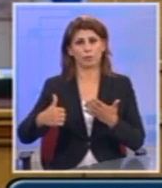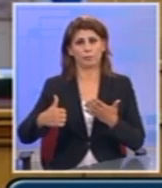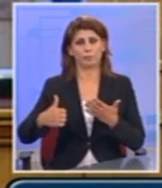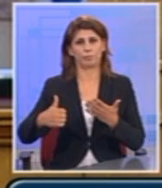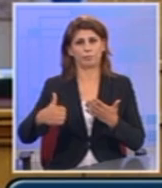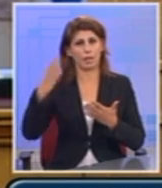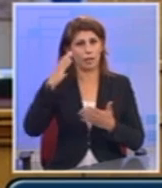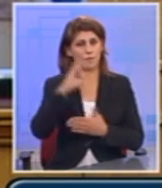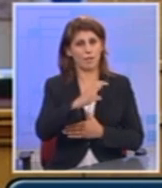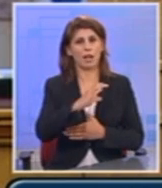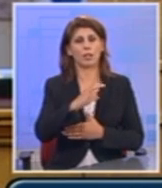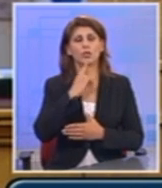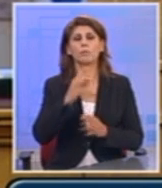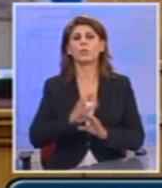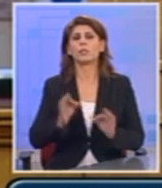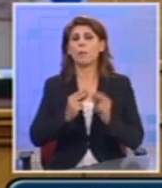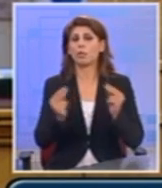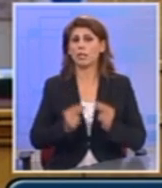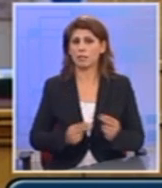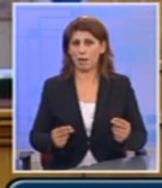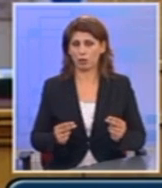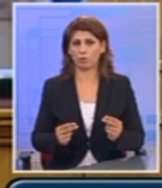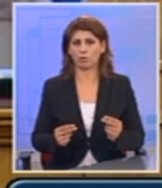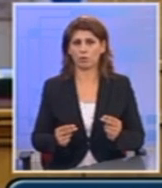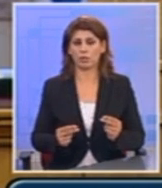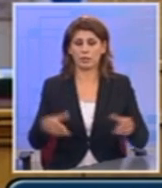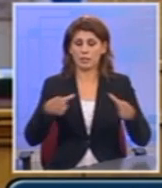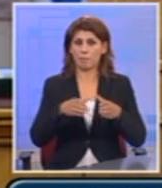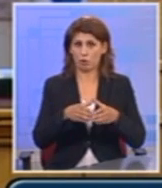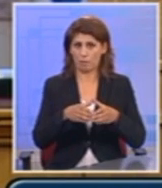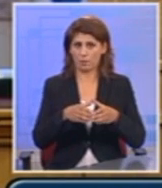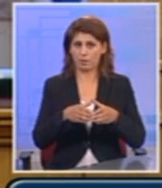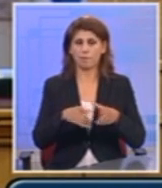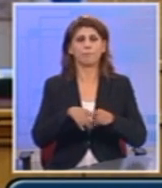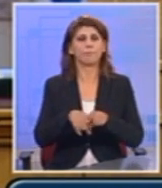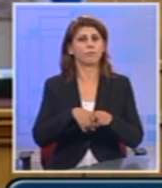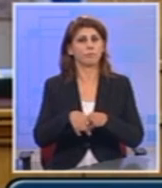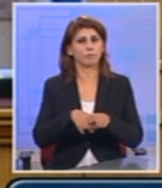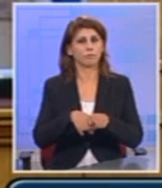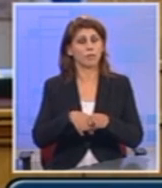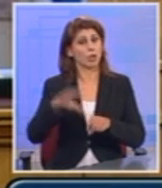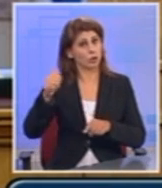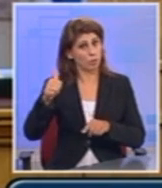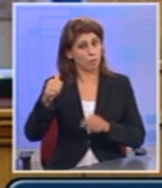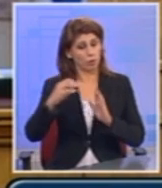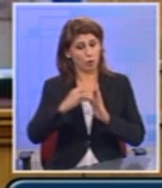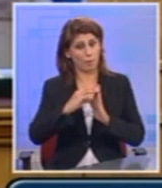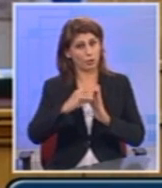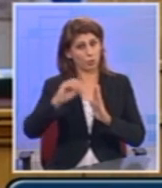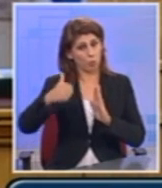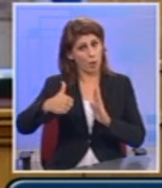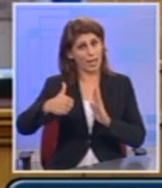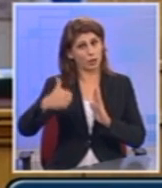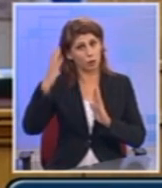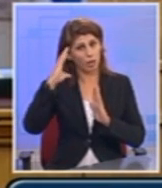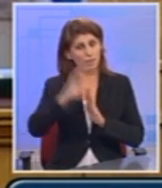κεφάλαιο των κρατικών πρισμ της επιτροπής μας σχετικά το πρώτο μέρος μάλλον του 6ου κεφαλαίου